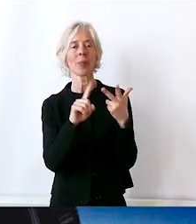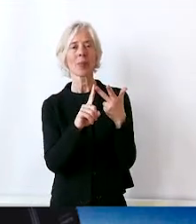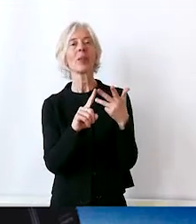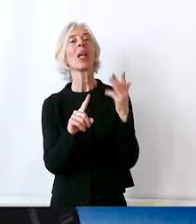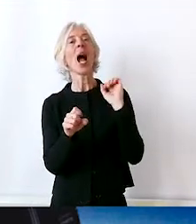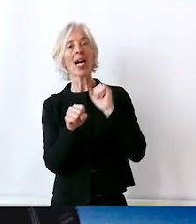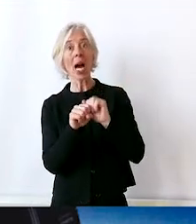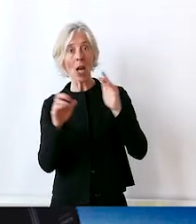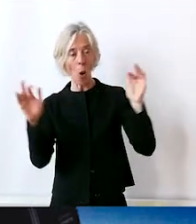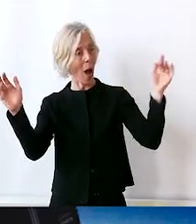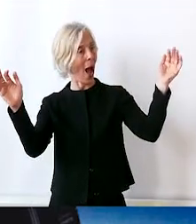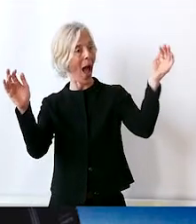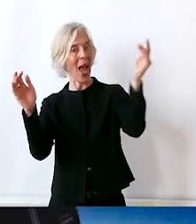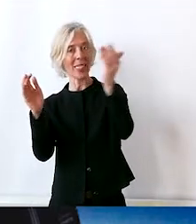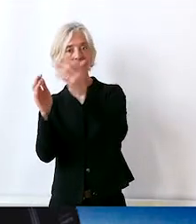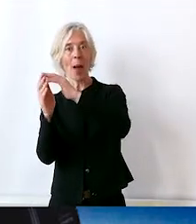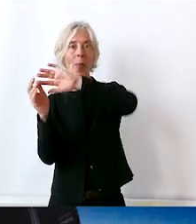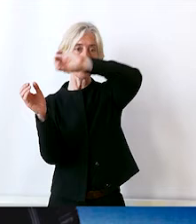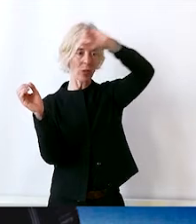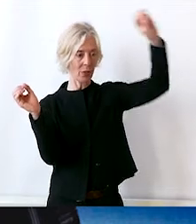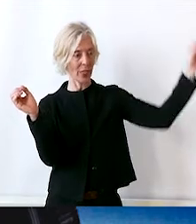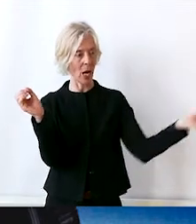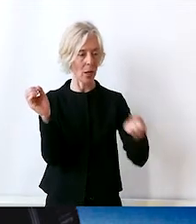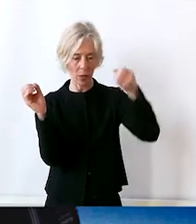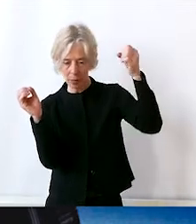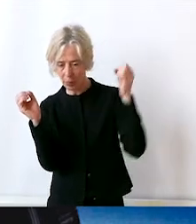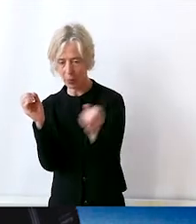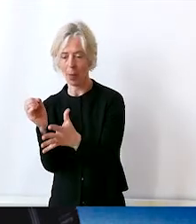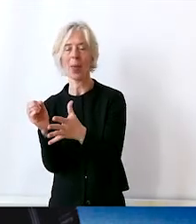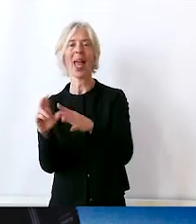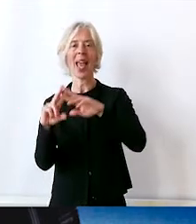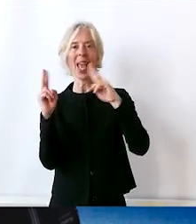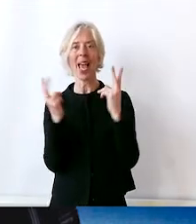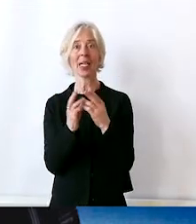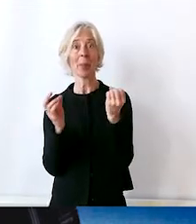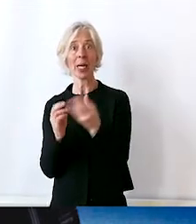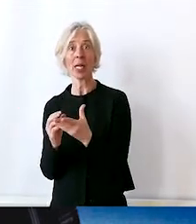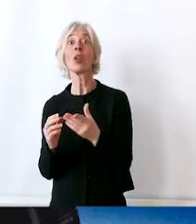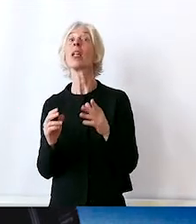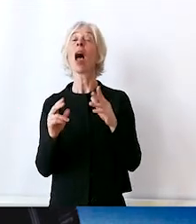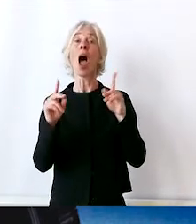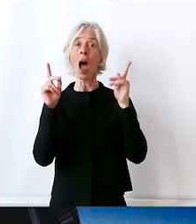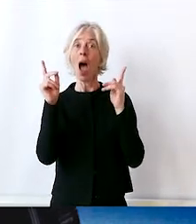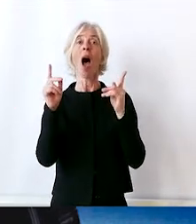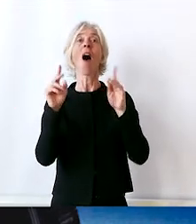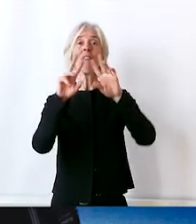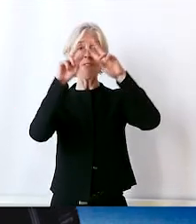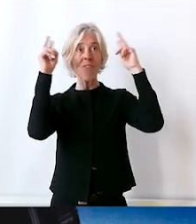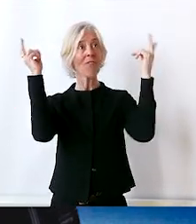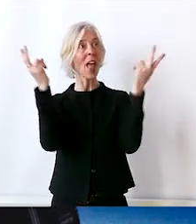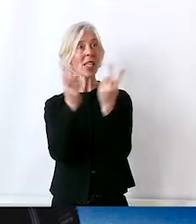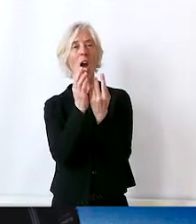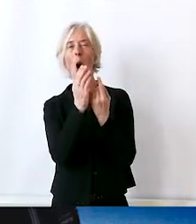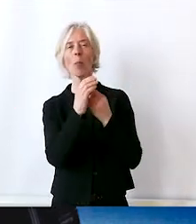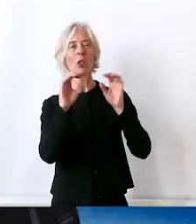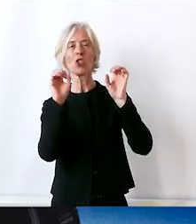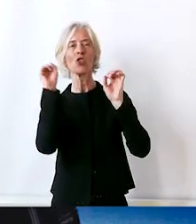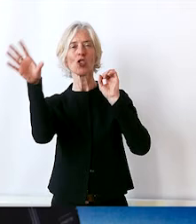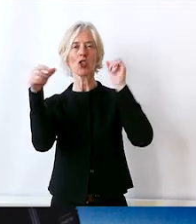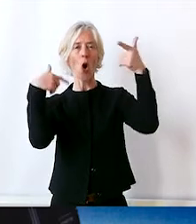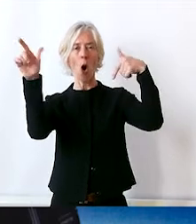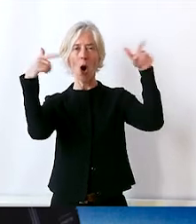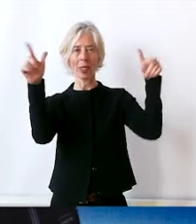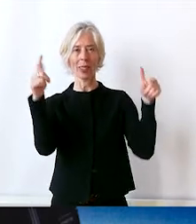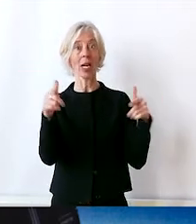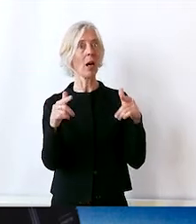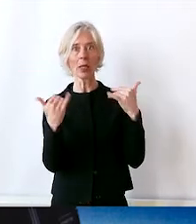ihn einsammeln und aus dem Erdorbit entfernen. Das ist insofern sehr wichtig, weil es dort oben immer voller wird. Vielleicht haben Sie die Berichte gelesen, letztes